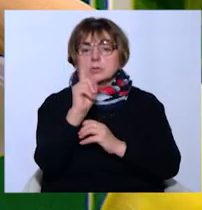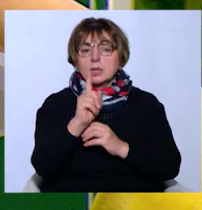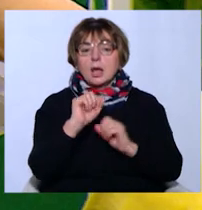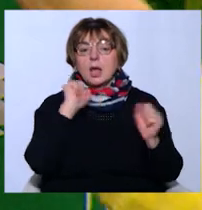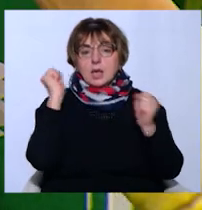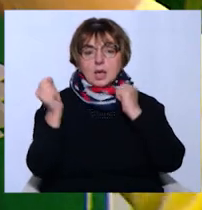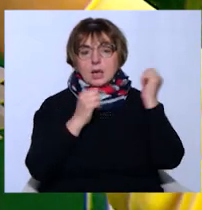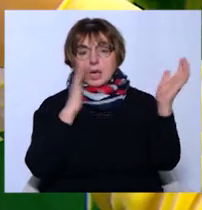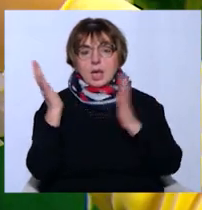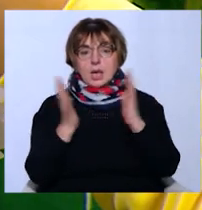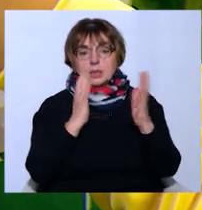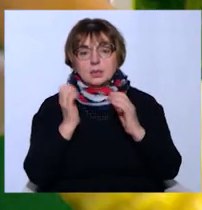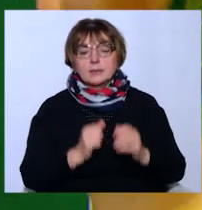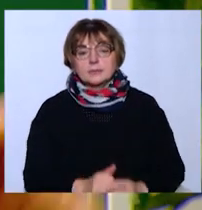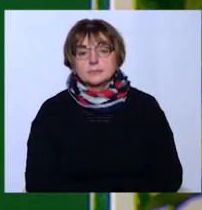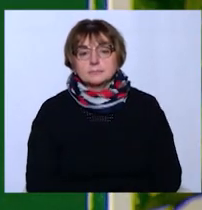ქარი.